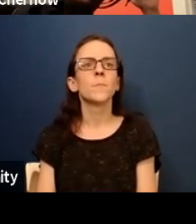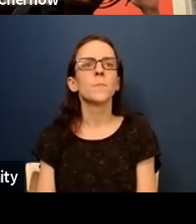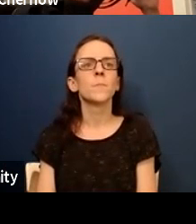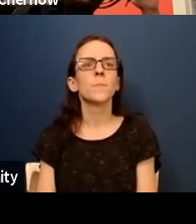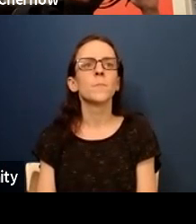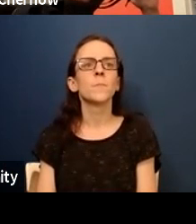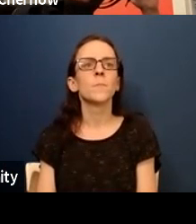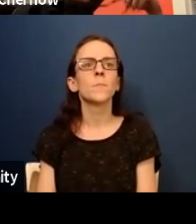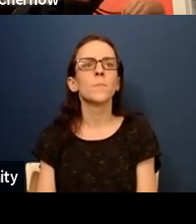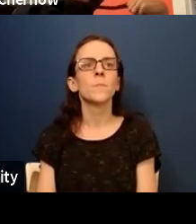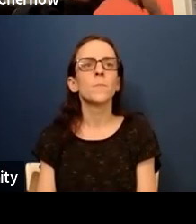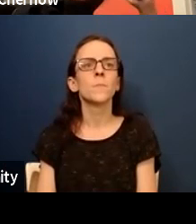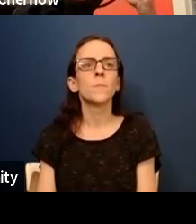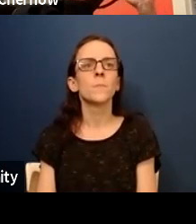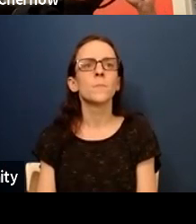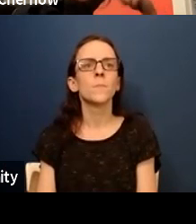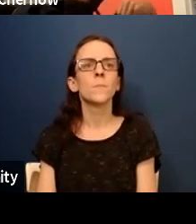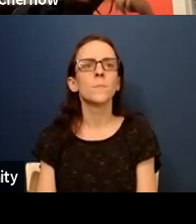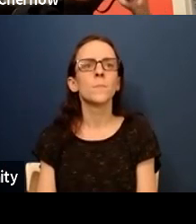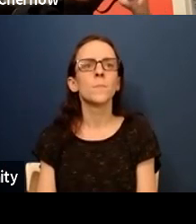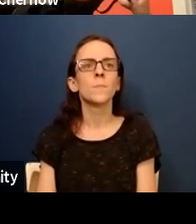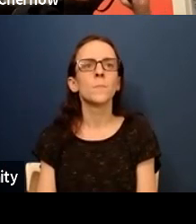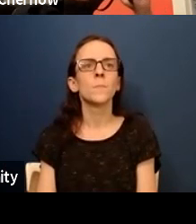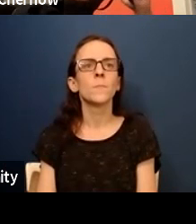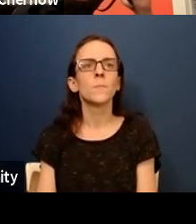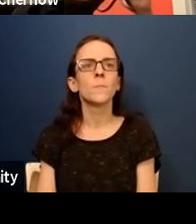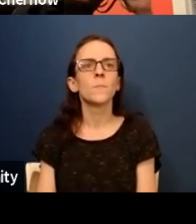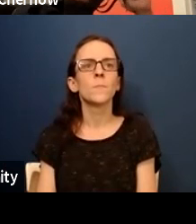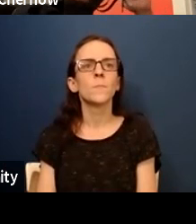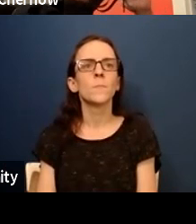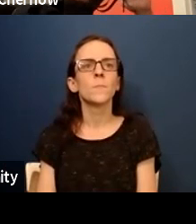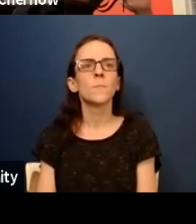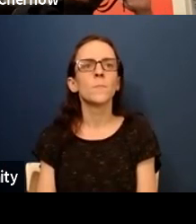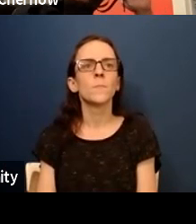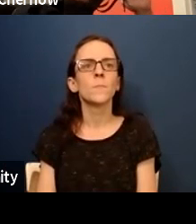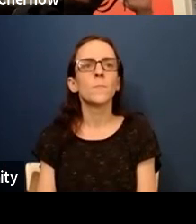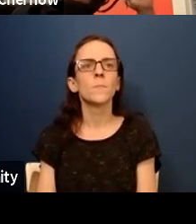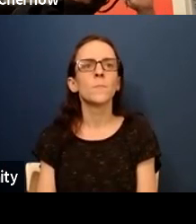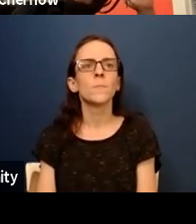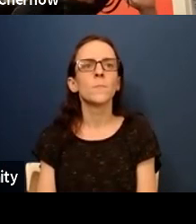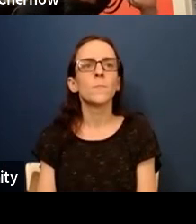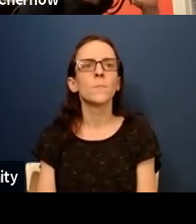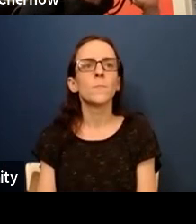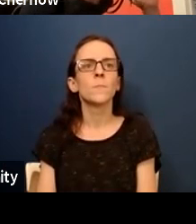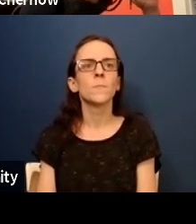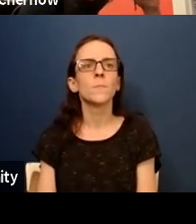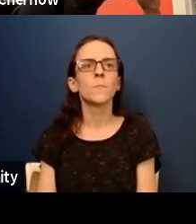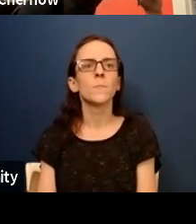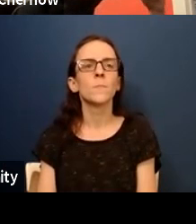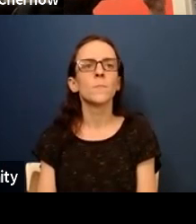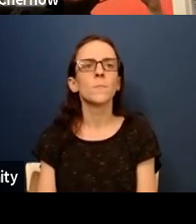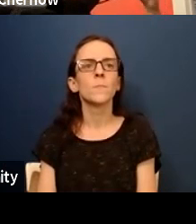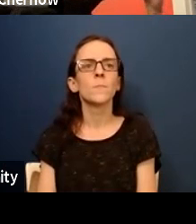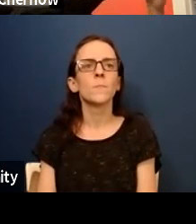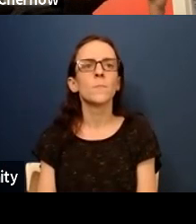入學制度嘅改變，令一啲好似我咁樣唔合資格嘅學生入咗去讀書，咁你